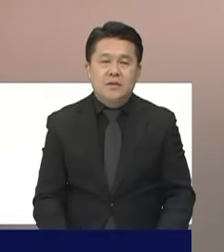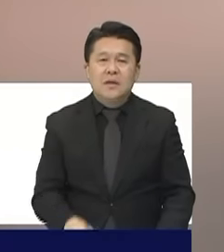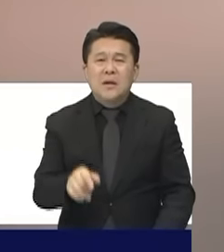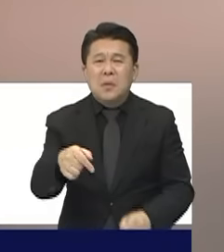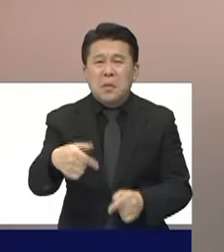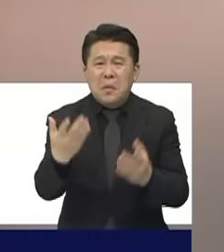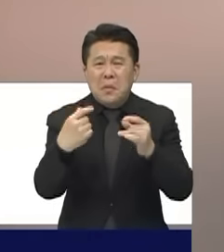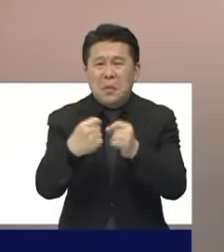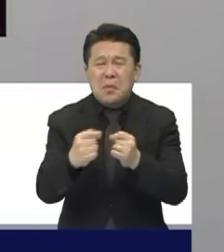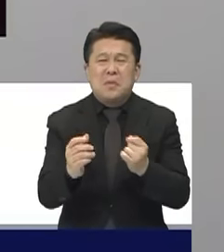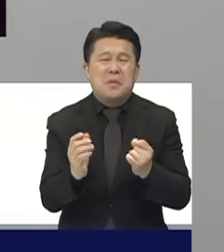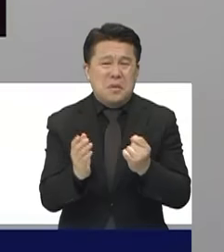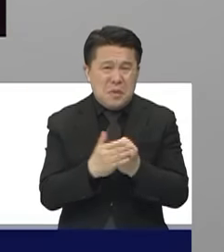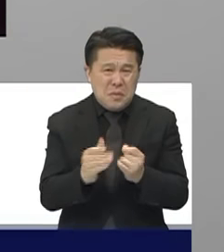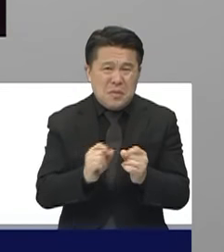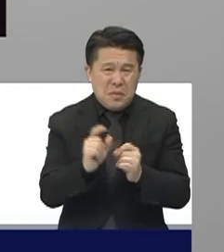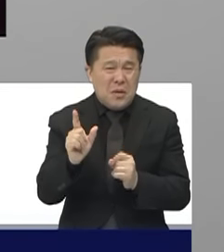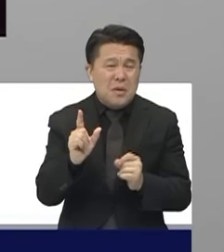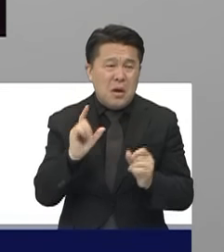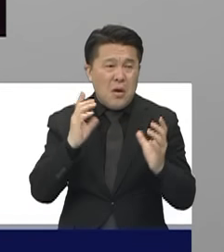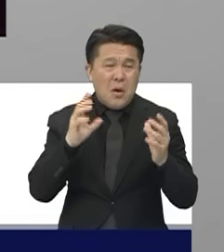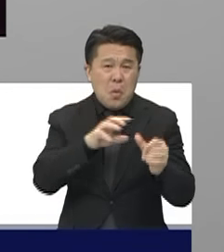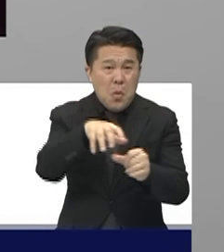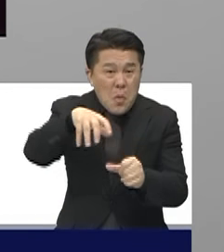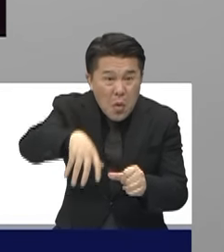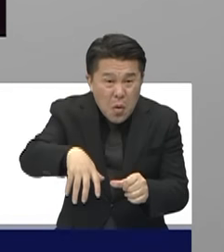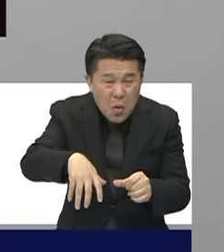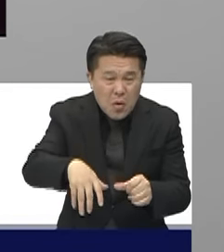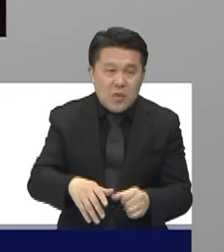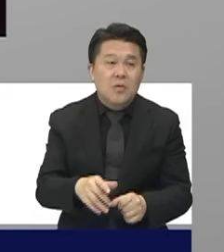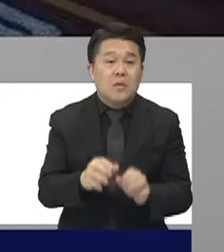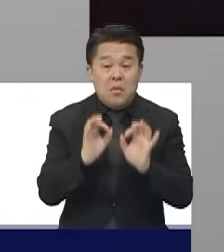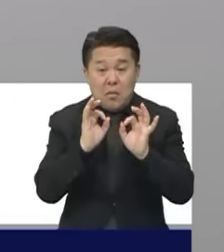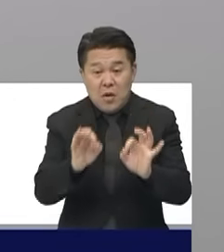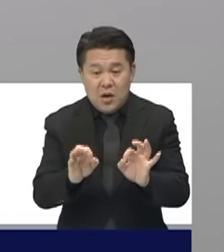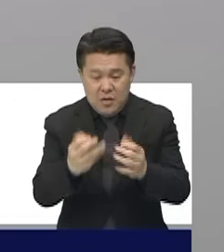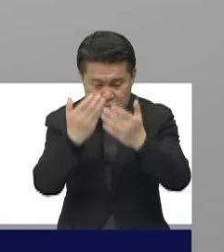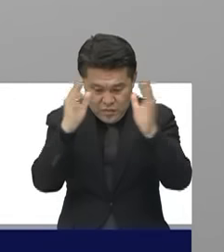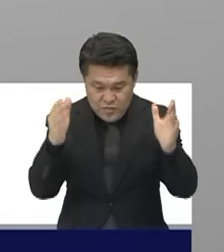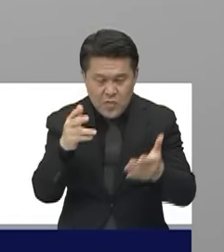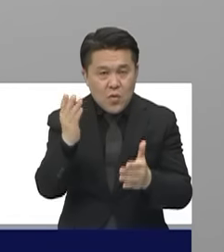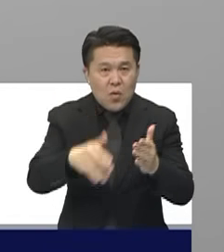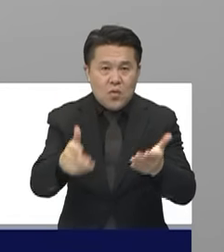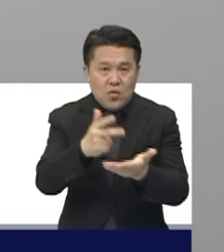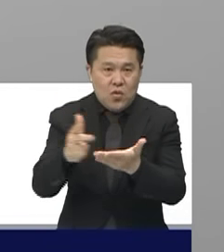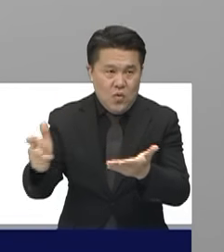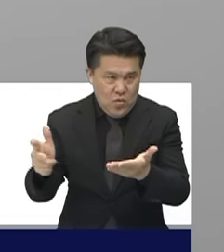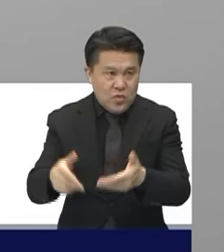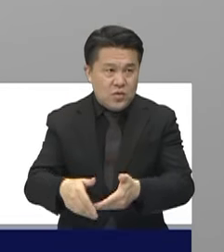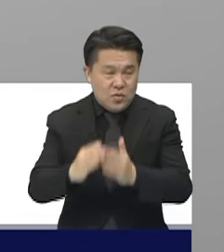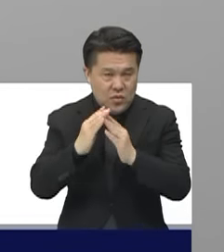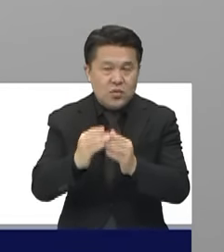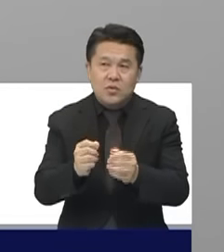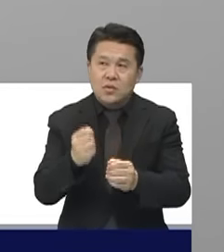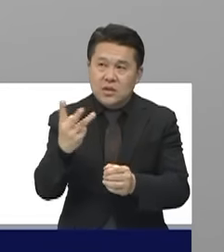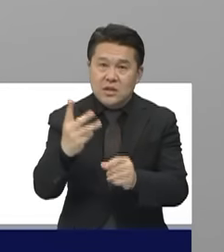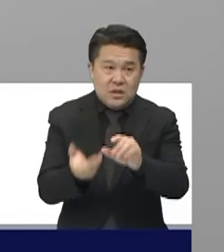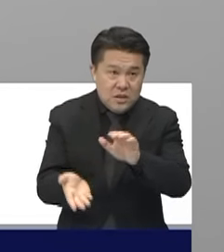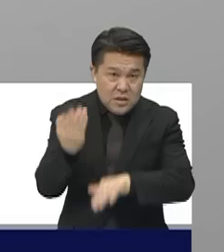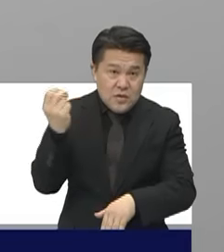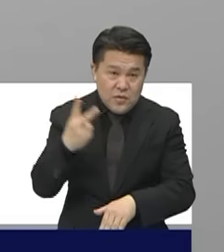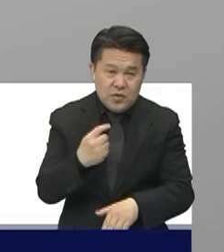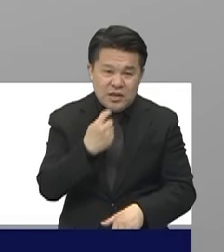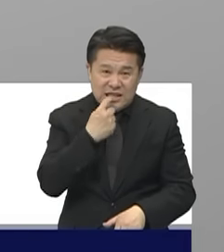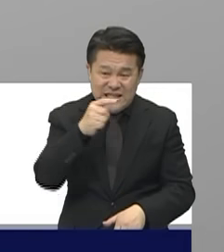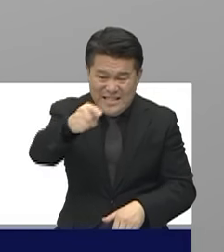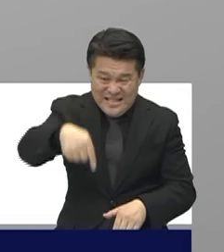설명했습니다. 학교가 가까워 대부분이 어린이 보호구역이었던 곳은 무료 공영주차장이 3곳 이상 늘었고요. 백색 실선이